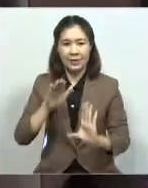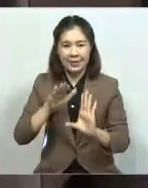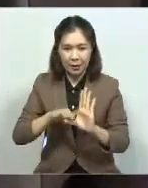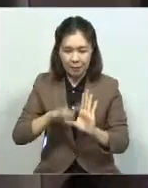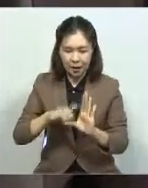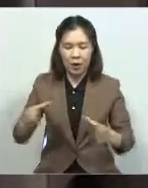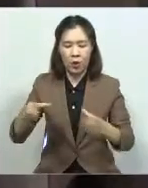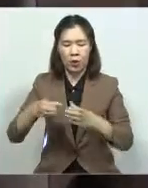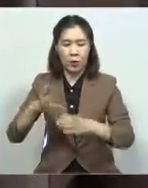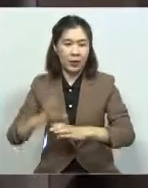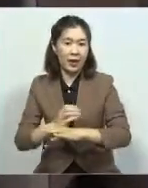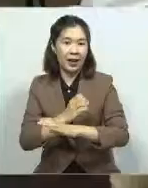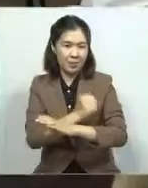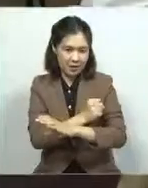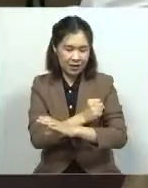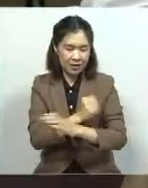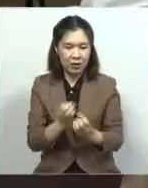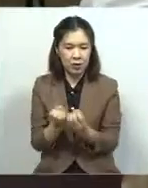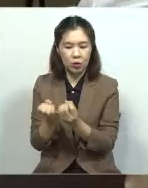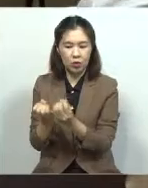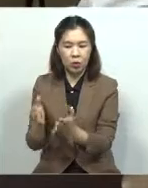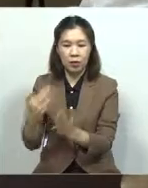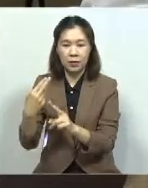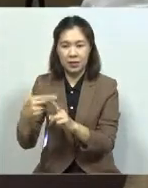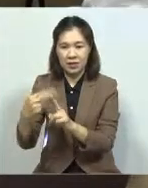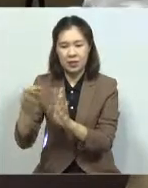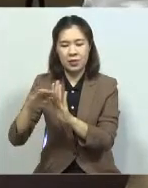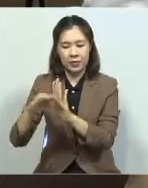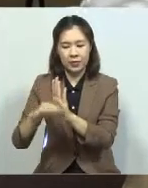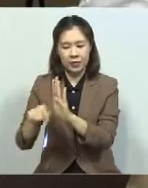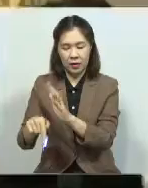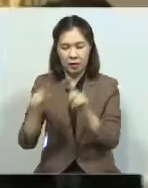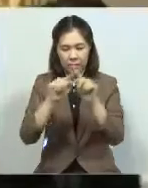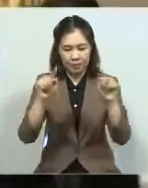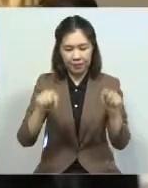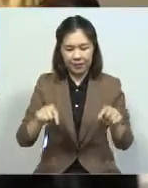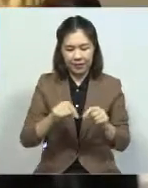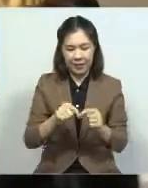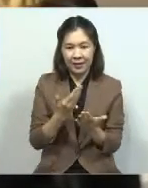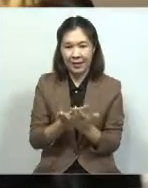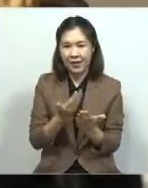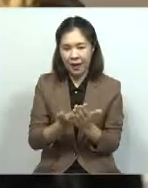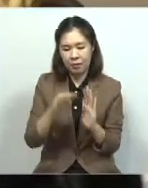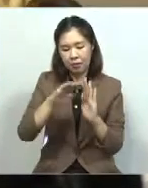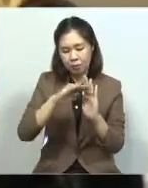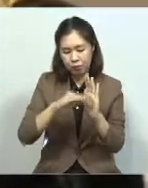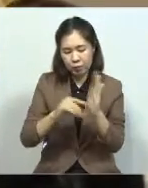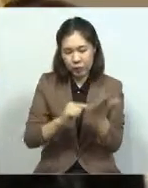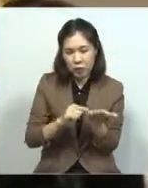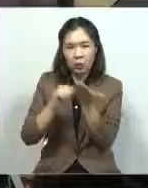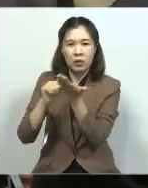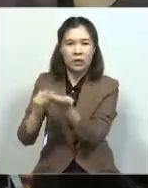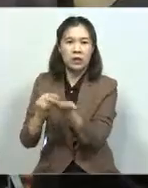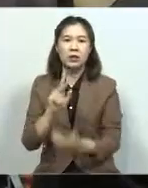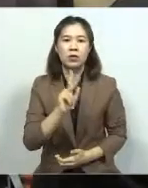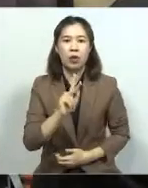คนและพรรคการเมืองที่ส่งผู้สมัครส.ส.แบบบัญชีรายชื่อจะต้องยื่นบัญชีรายรับรายจ่ายในการเลือกตั้งตามที่กำหนดต่อก